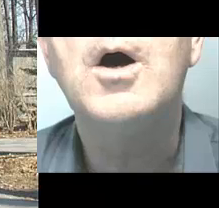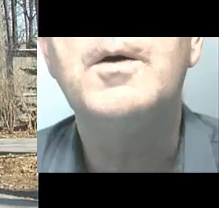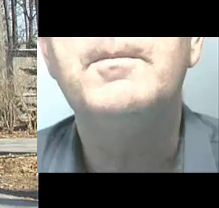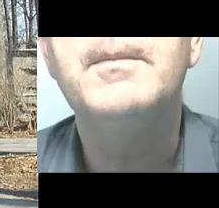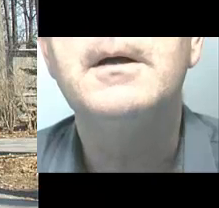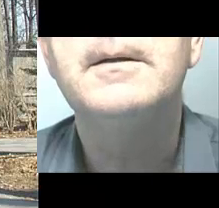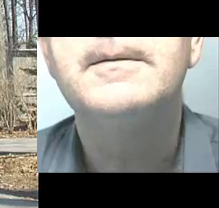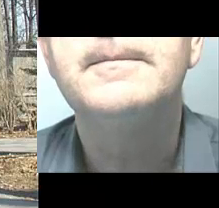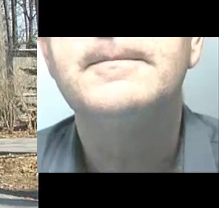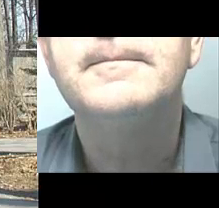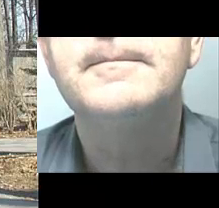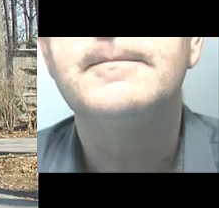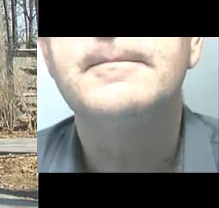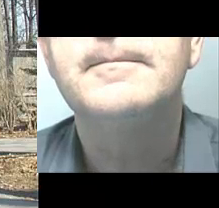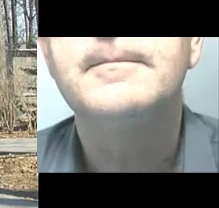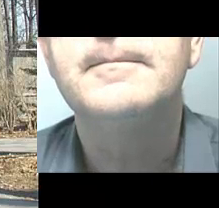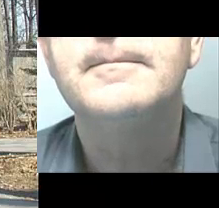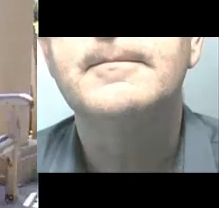homme.